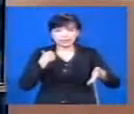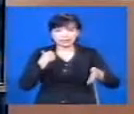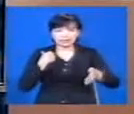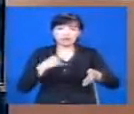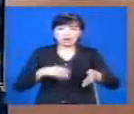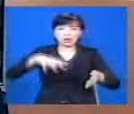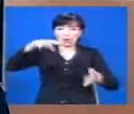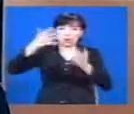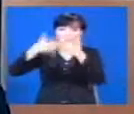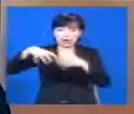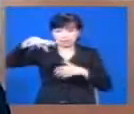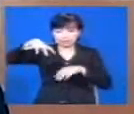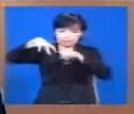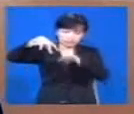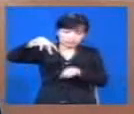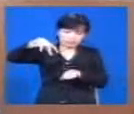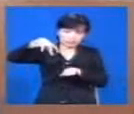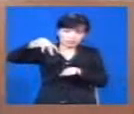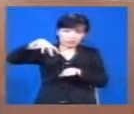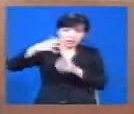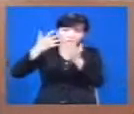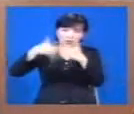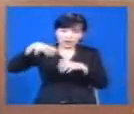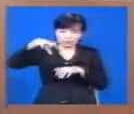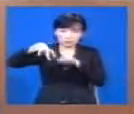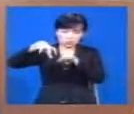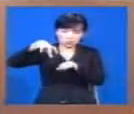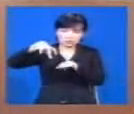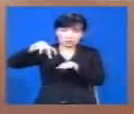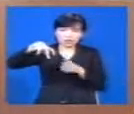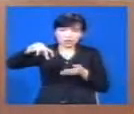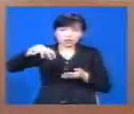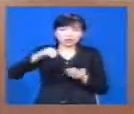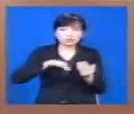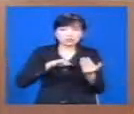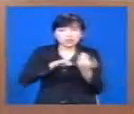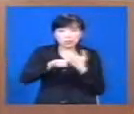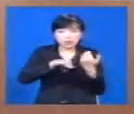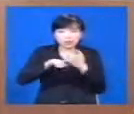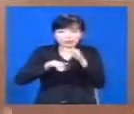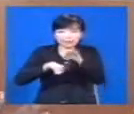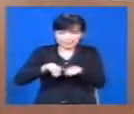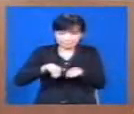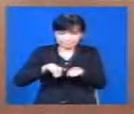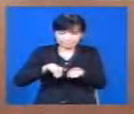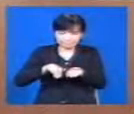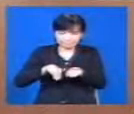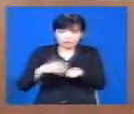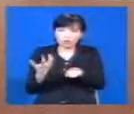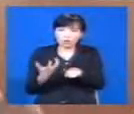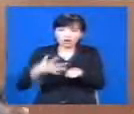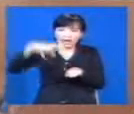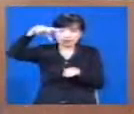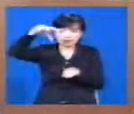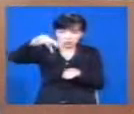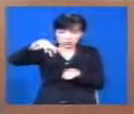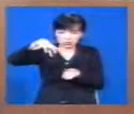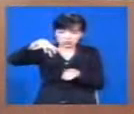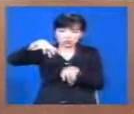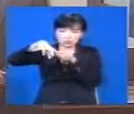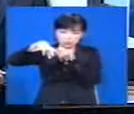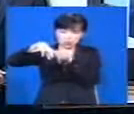50-80 เซน อ๋อโรงงานอยู่ที่สูงกว่า แล้วครับครับแล้วก็โรงงานเนี่ยไม่ได้หยุดการผลิตเพียงแต่ว่าบางโรงงานนะครับ เดินทางเข้าลำบาก ค